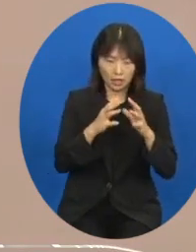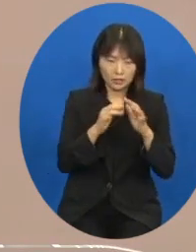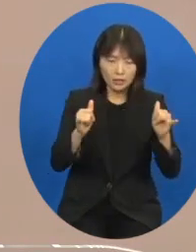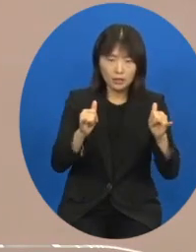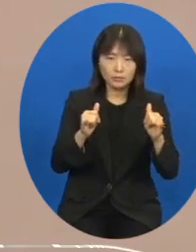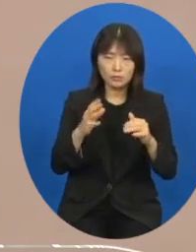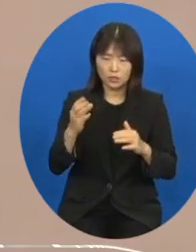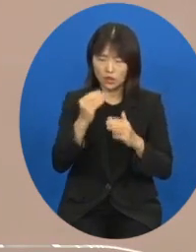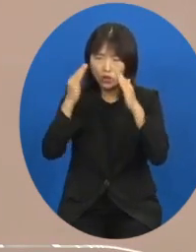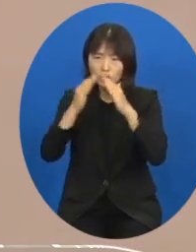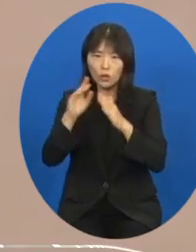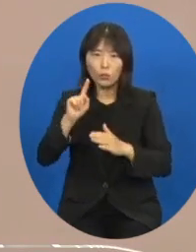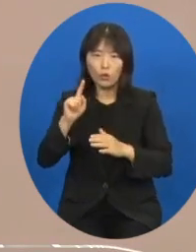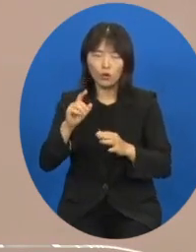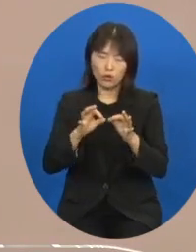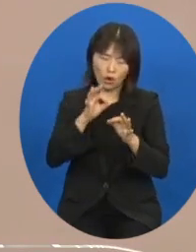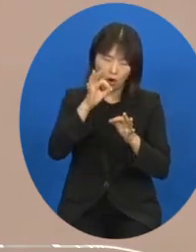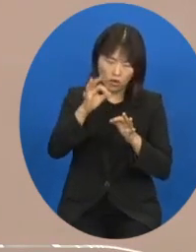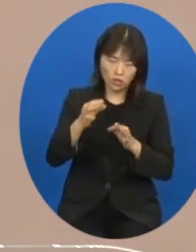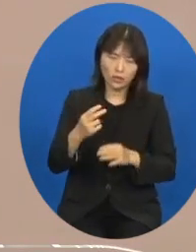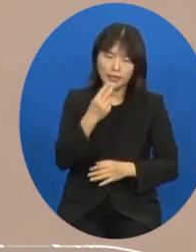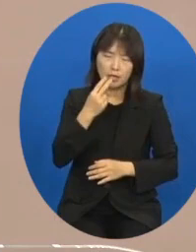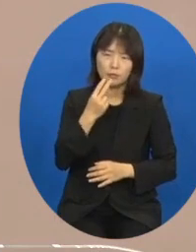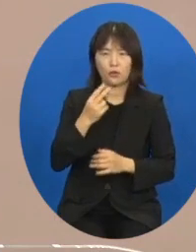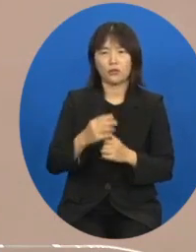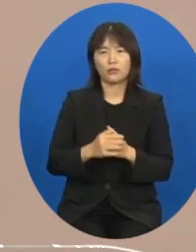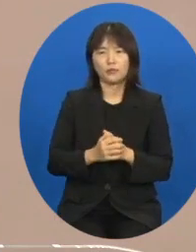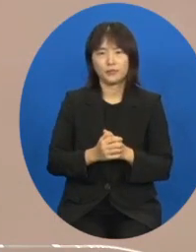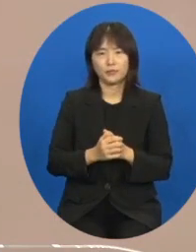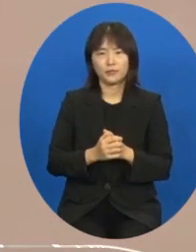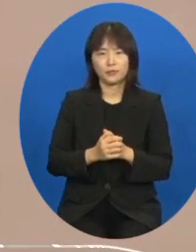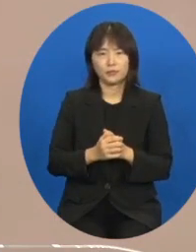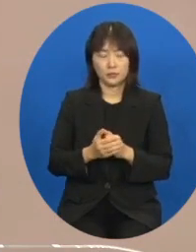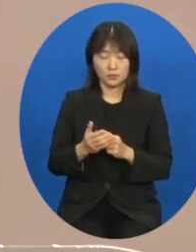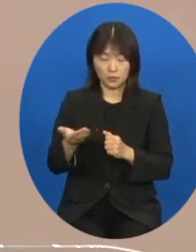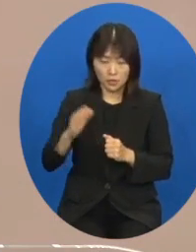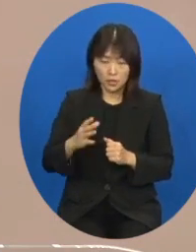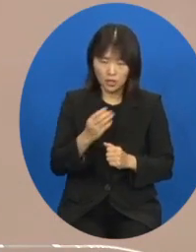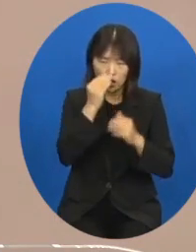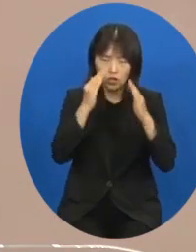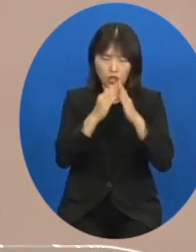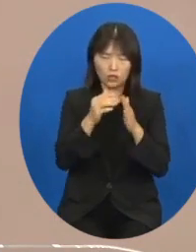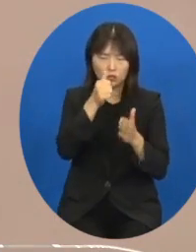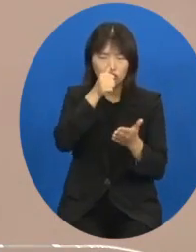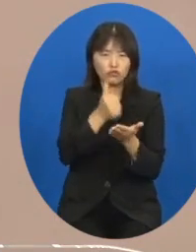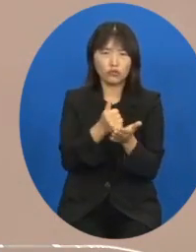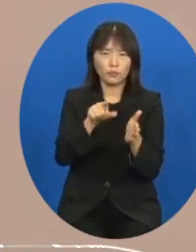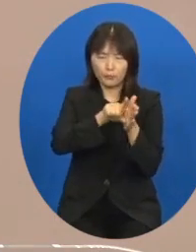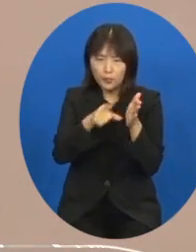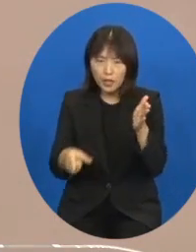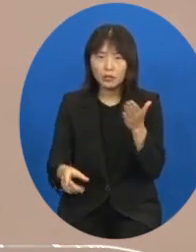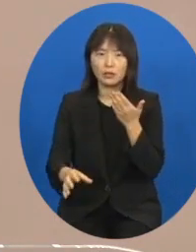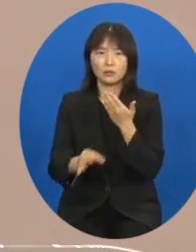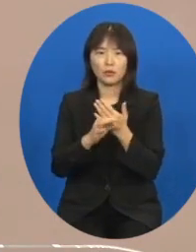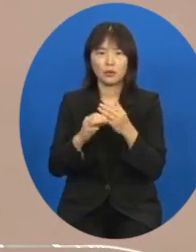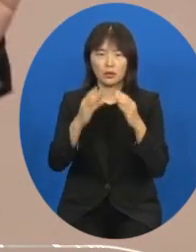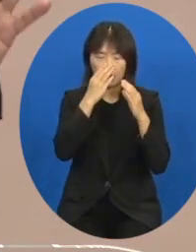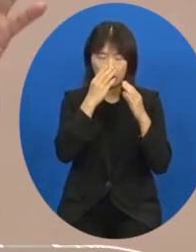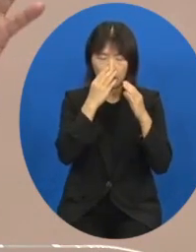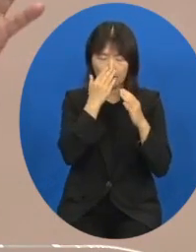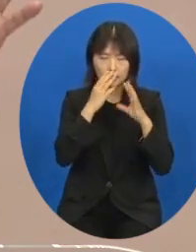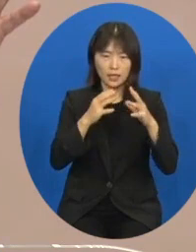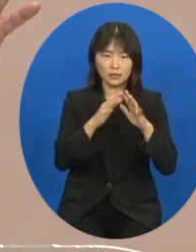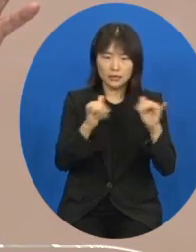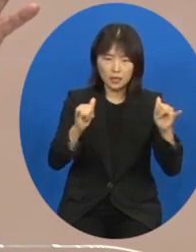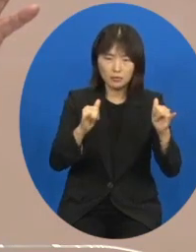성전은 영적인 생명줄입니다. 근데 성전이 타락하면 이스라엘 백성들에게는 더 이상